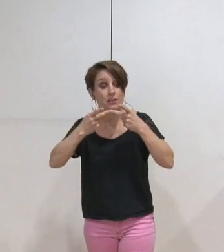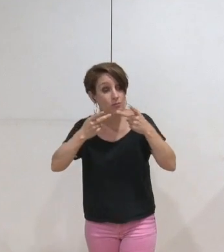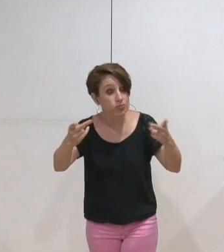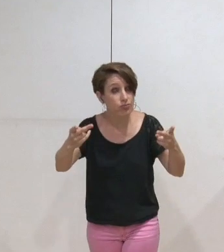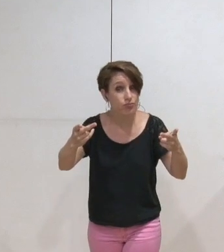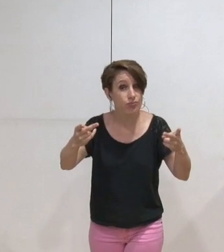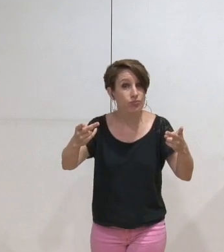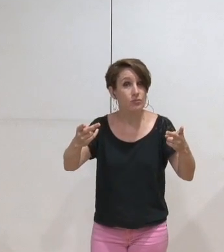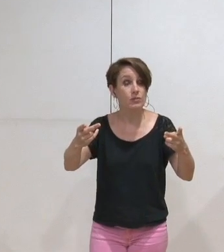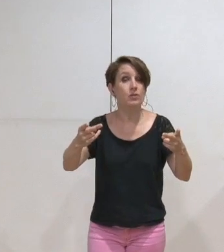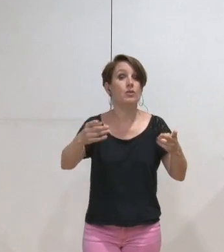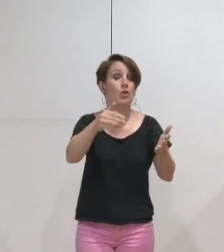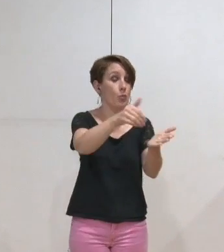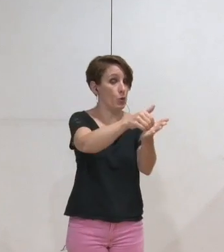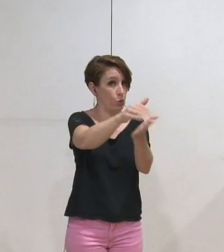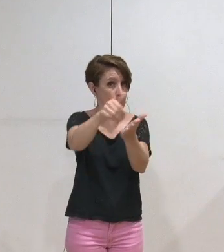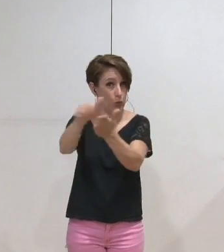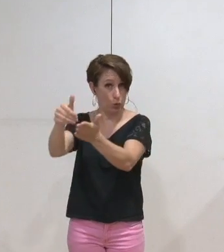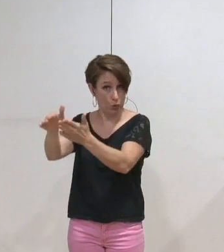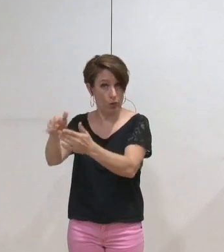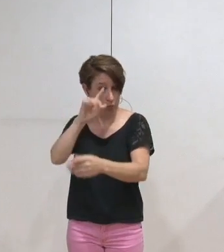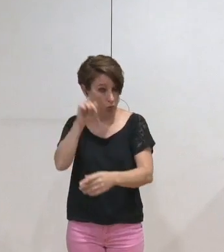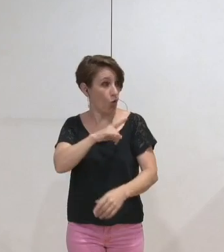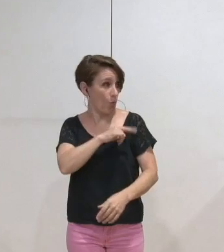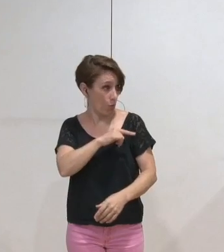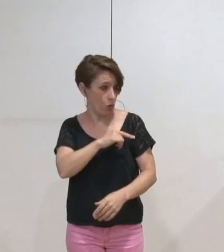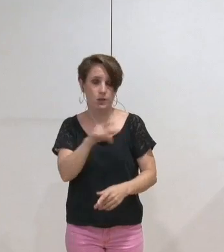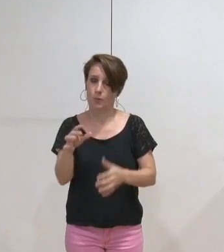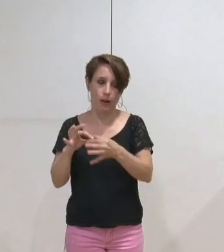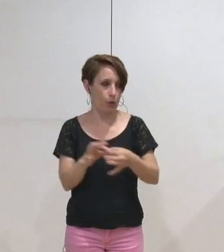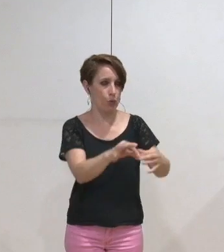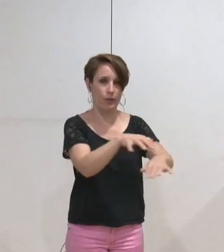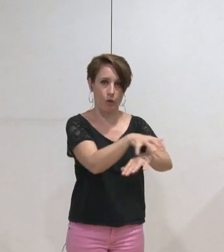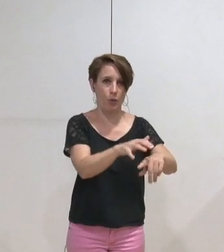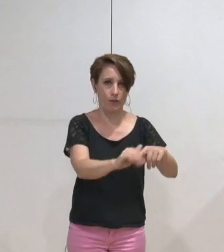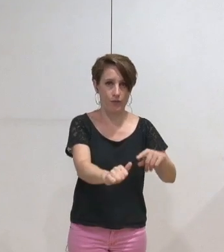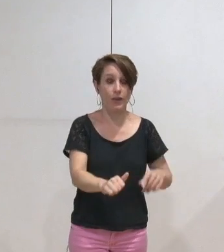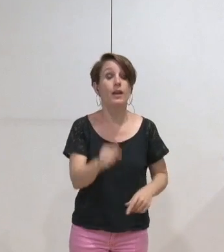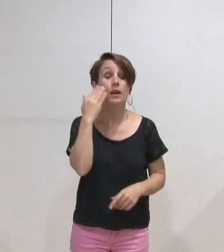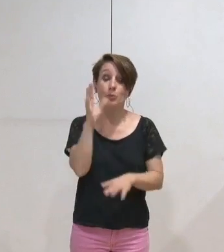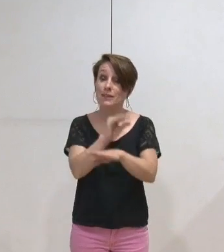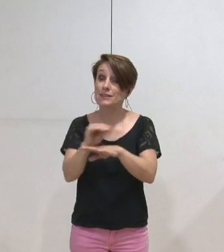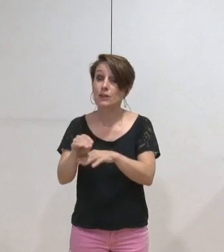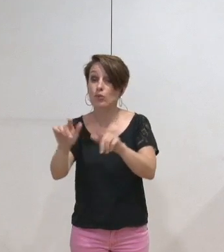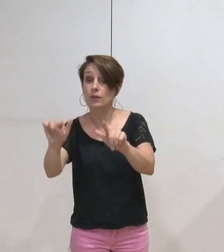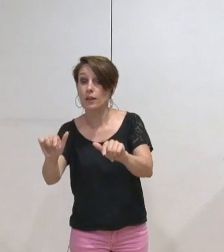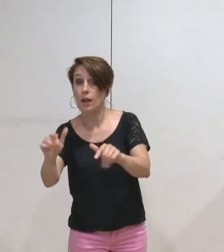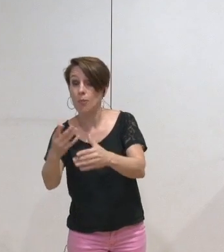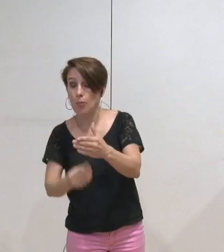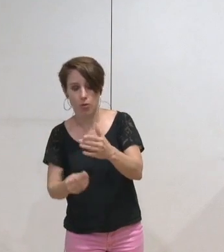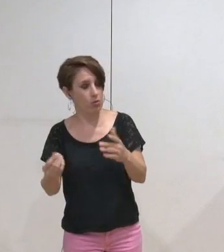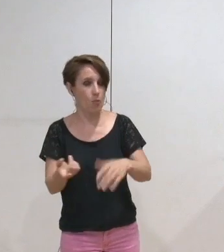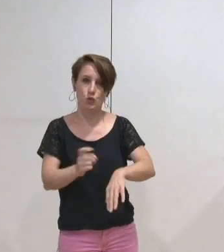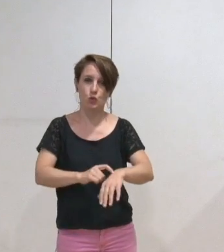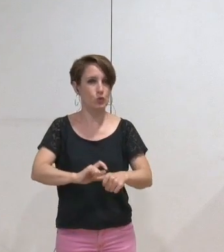avec le concours de la force publique aux occupations illicites de terrain lorsque la sécurité des personnes est mise en cause cette action doit être immédiate